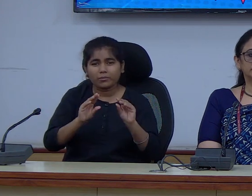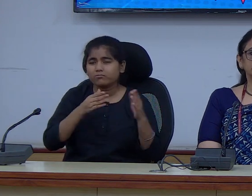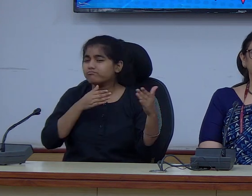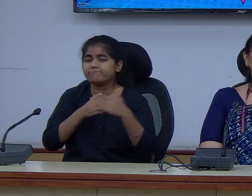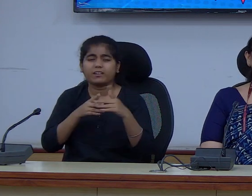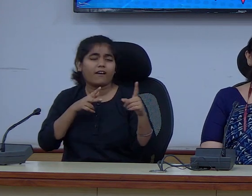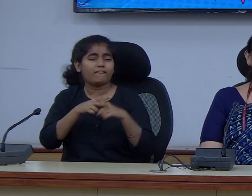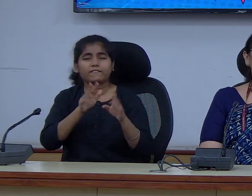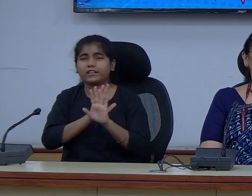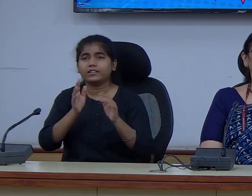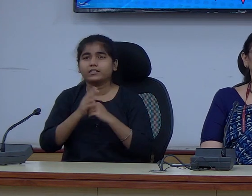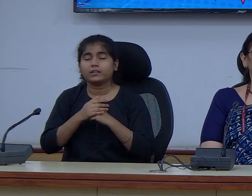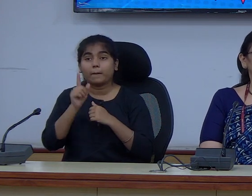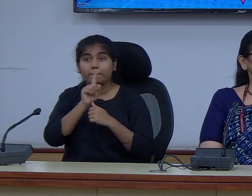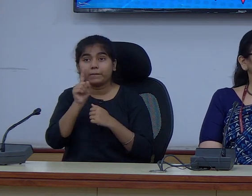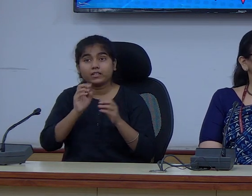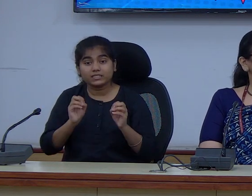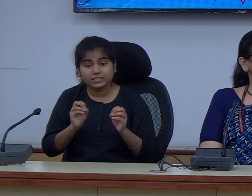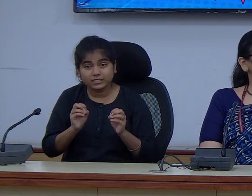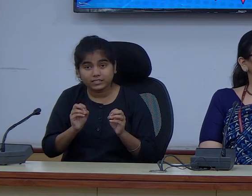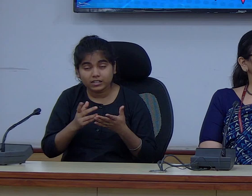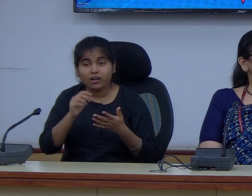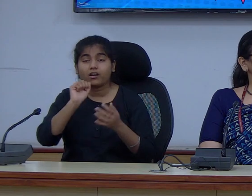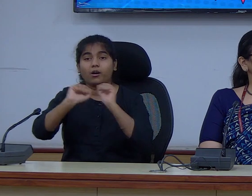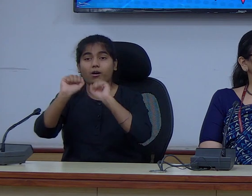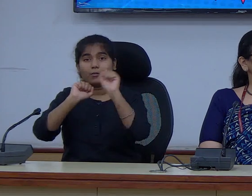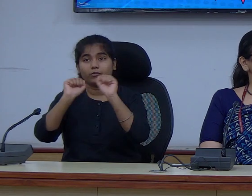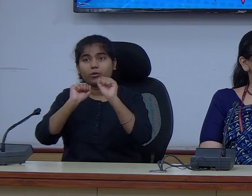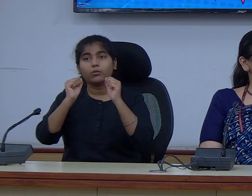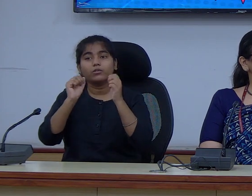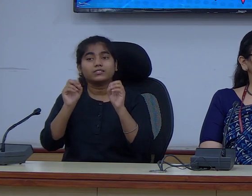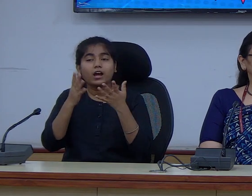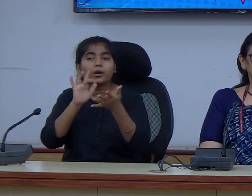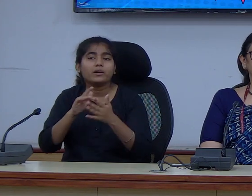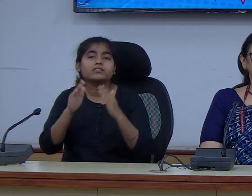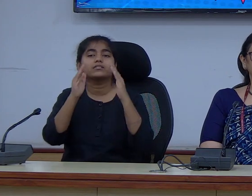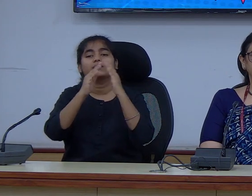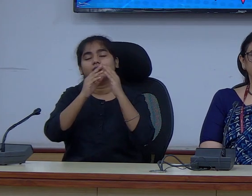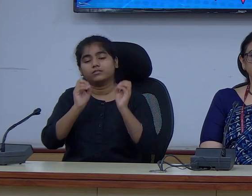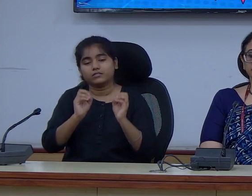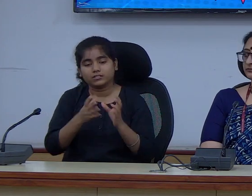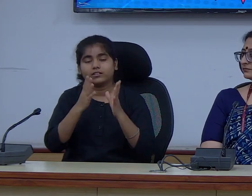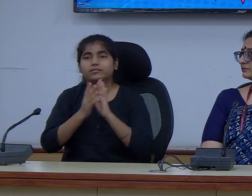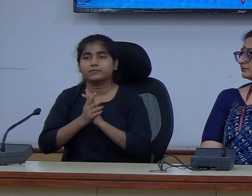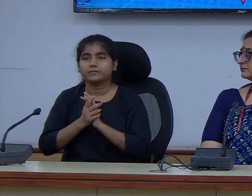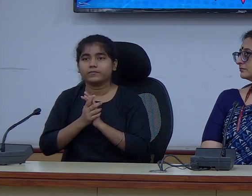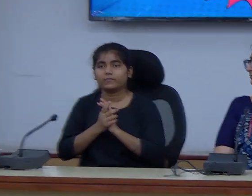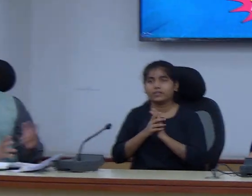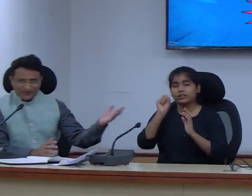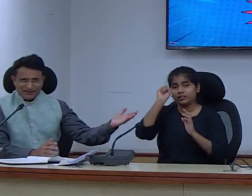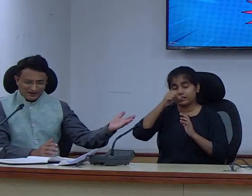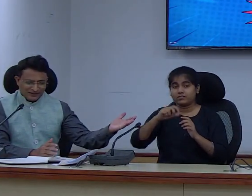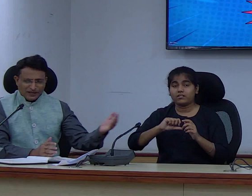बहुत आसान होता है। तो संसाधन की कमी मुझे लगता है आड़े नहीं आएगी, लेकिन